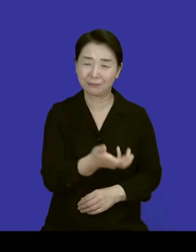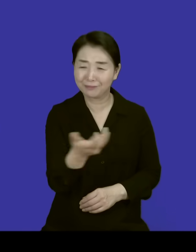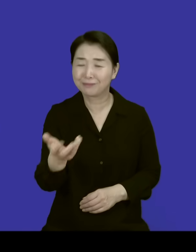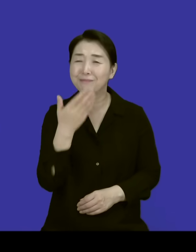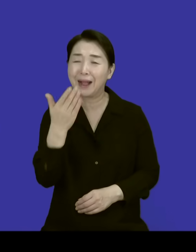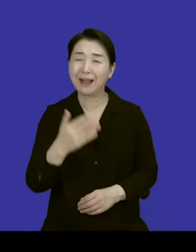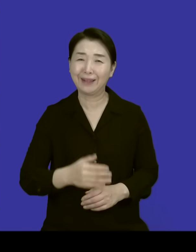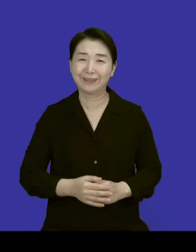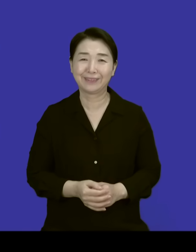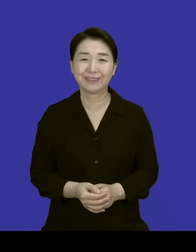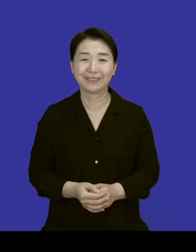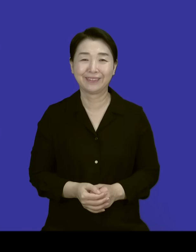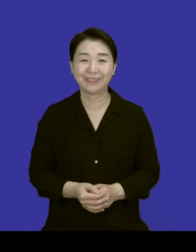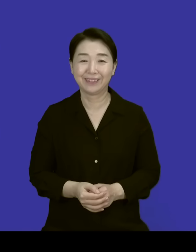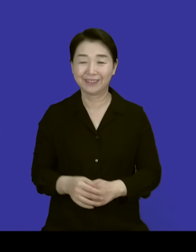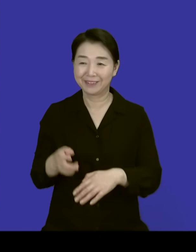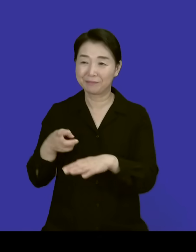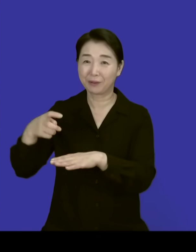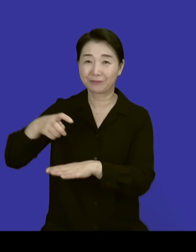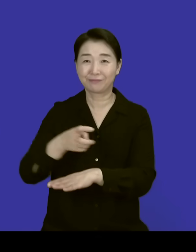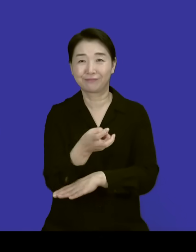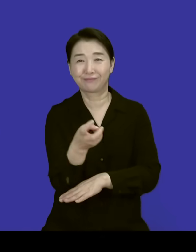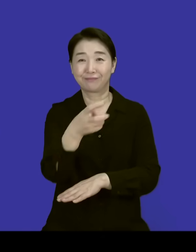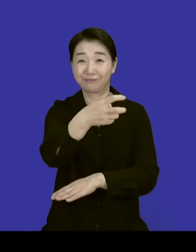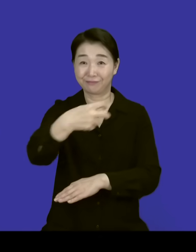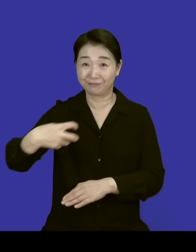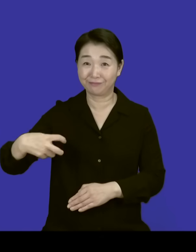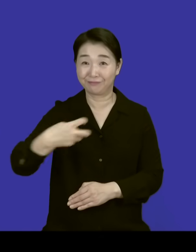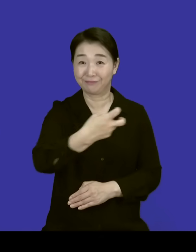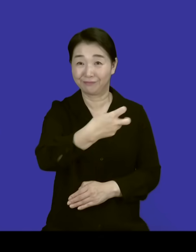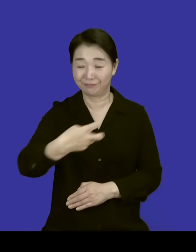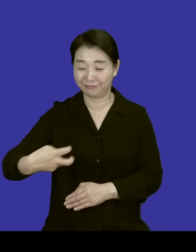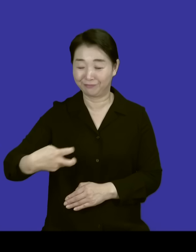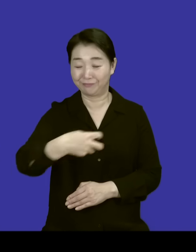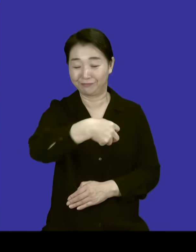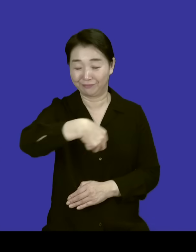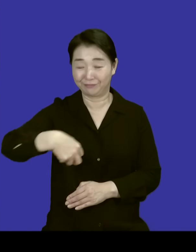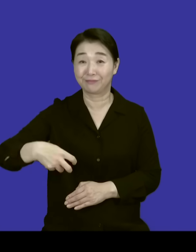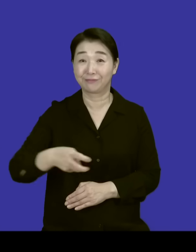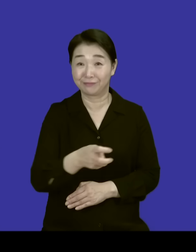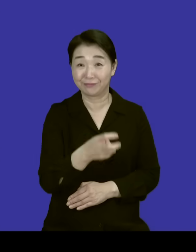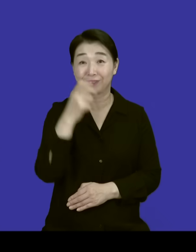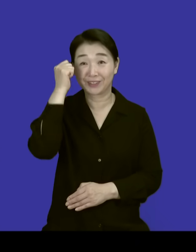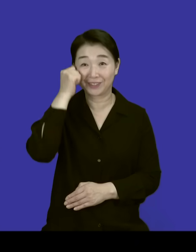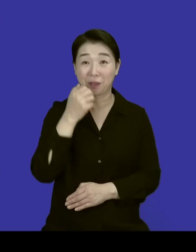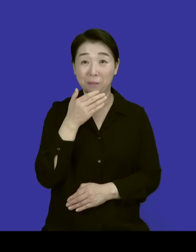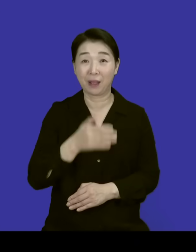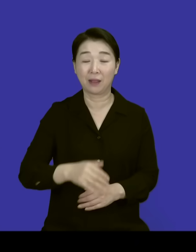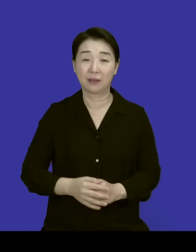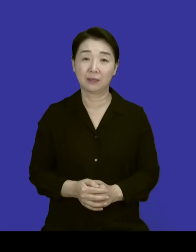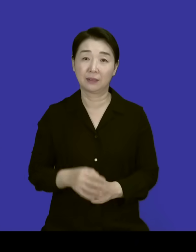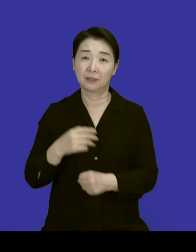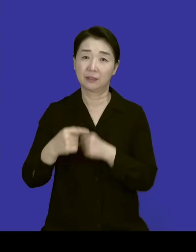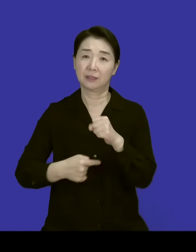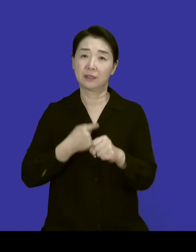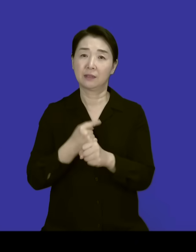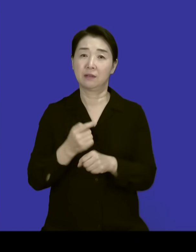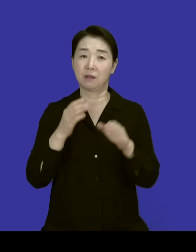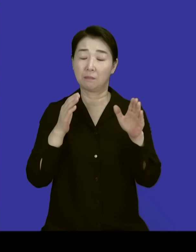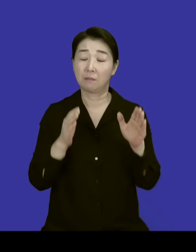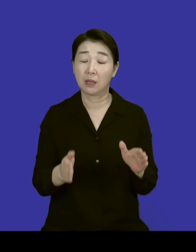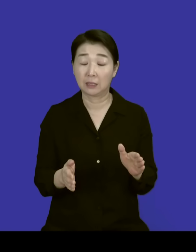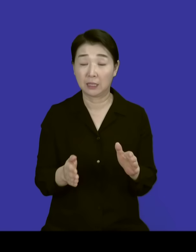타고 5, 6, 7을 타고 계속 다녔던 기억이 나요. 예. 그래서 1년 정도 만에 오디션도